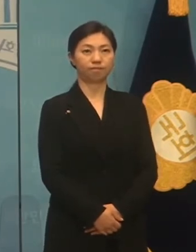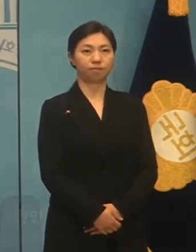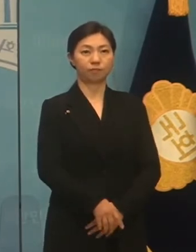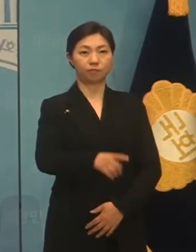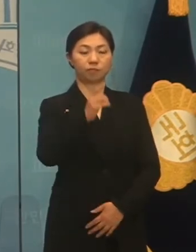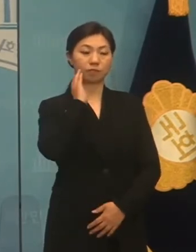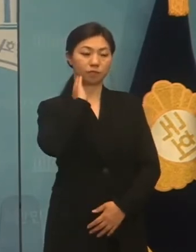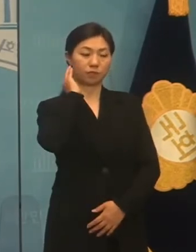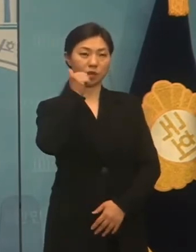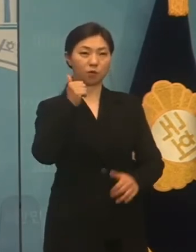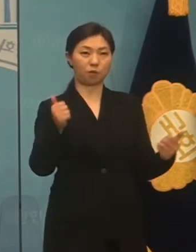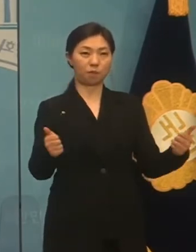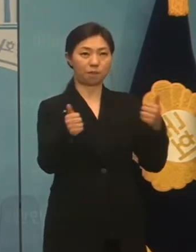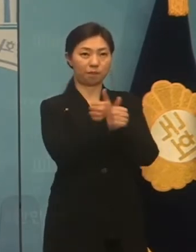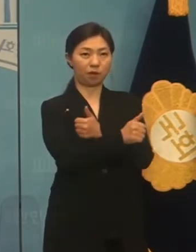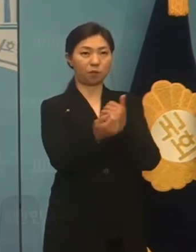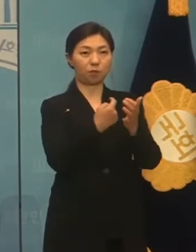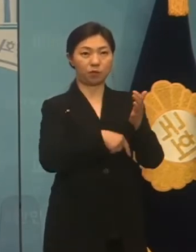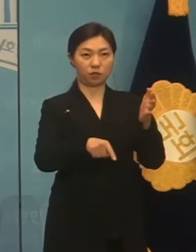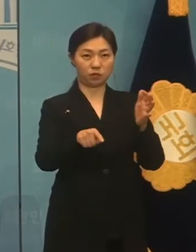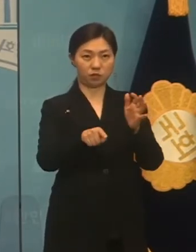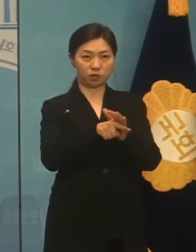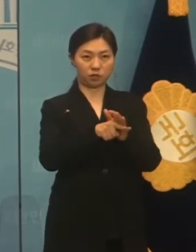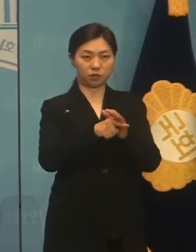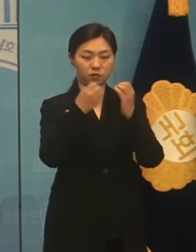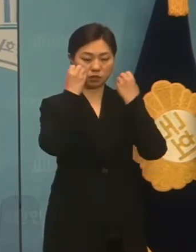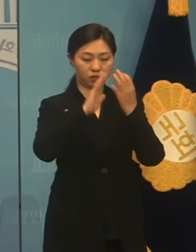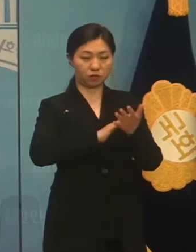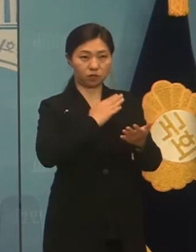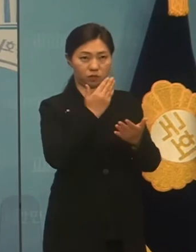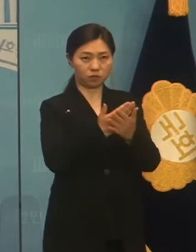정권교체를 위한 혁신과 통합의 이수 윤영석,